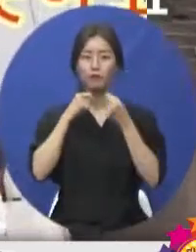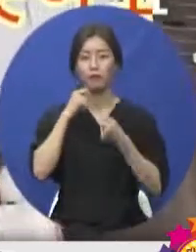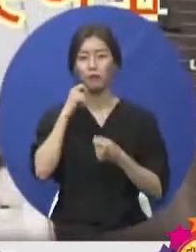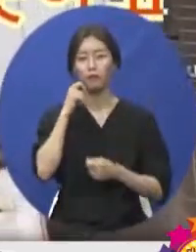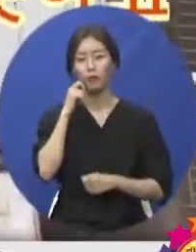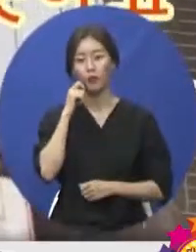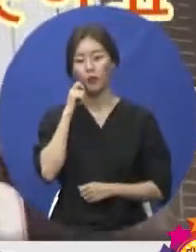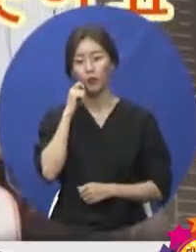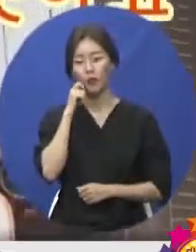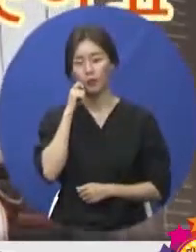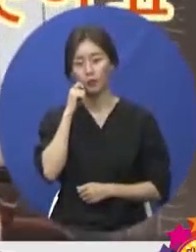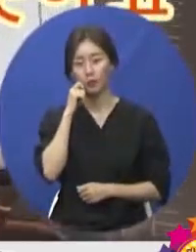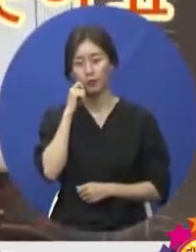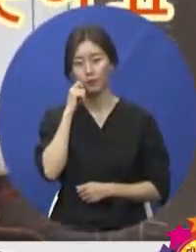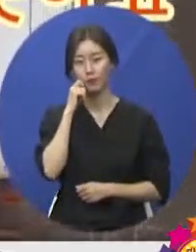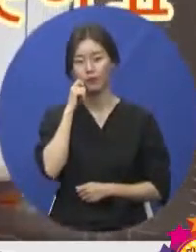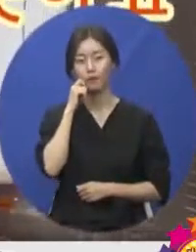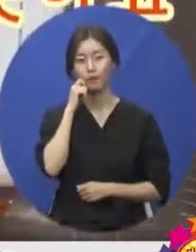못하고